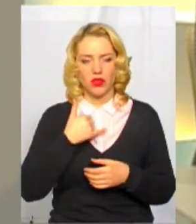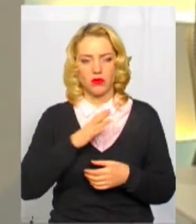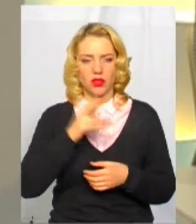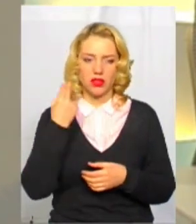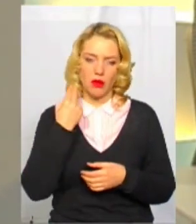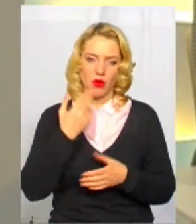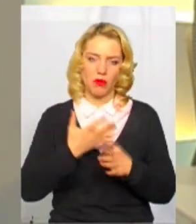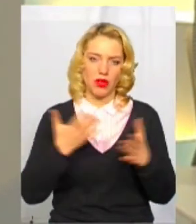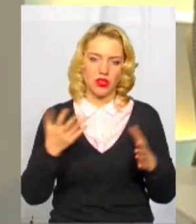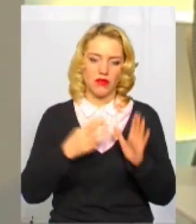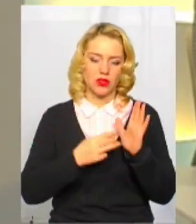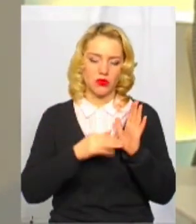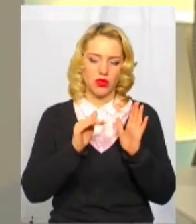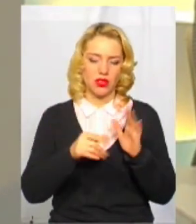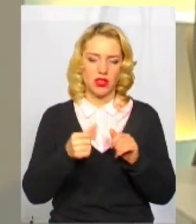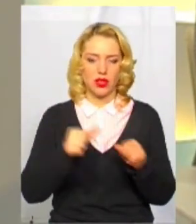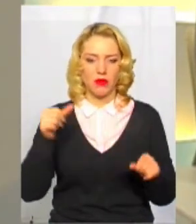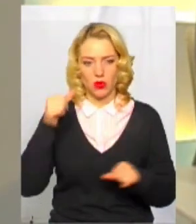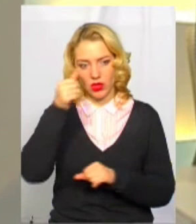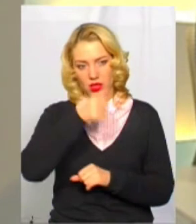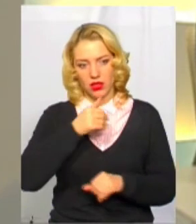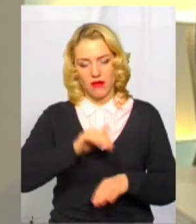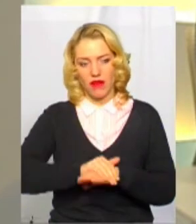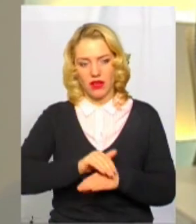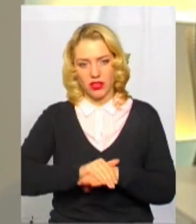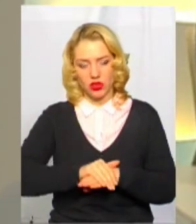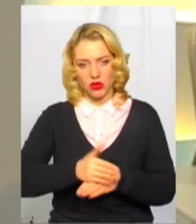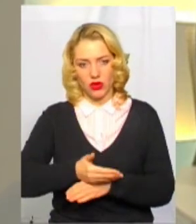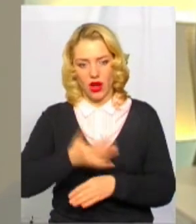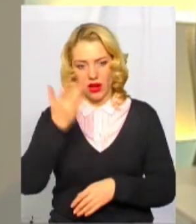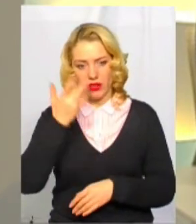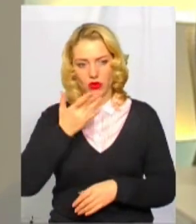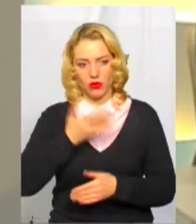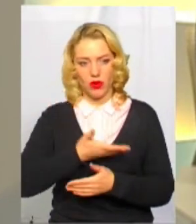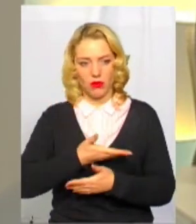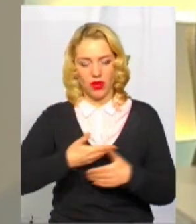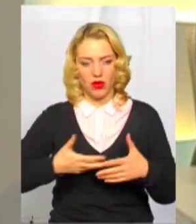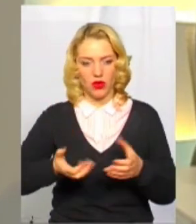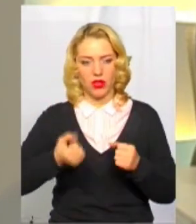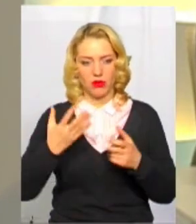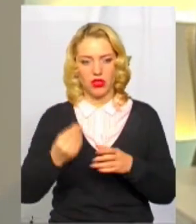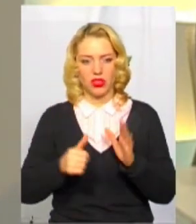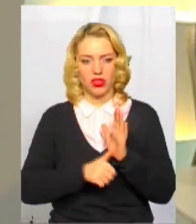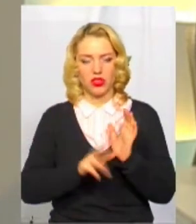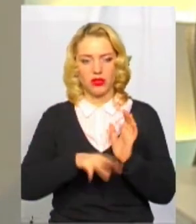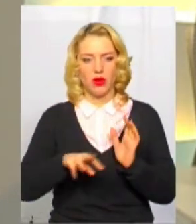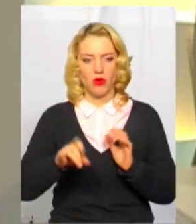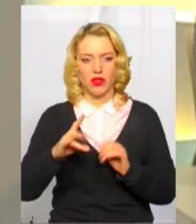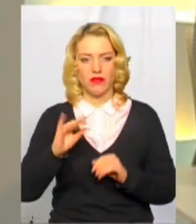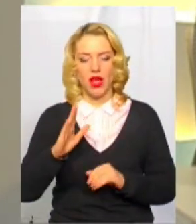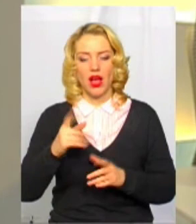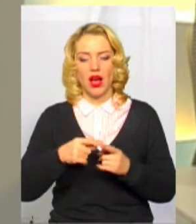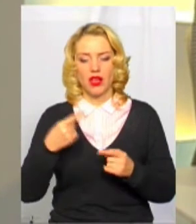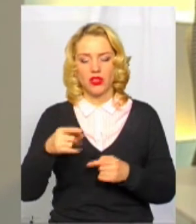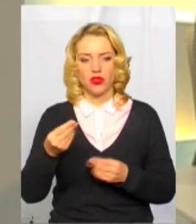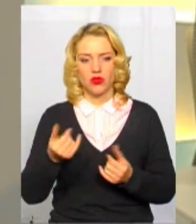більше 800 тисяч за минулий рік. І фактично літом ми отримали ще до 6 мільйонів, а остальні